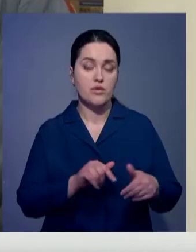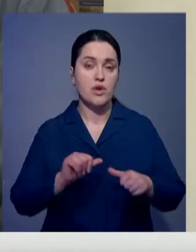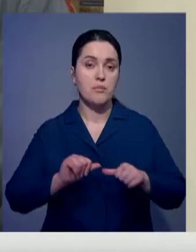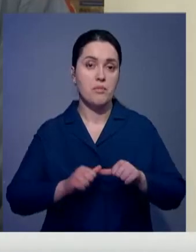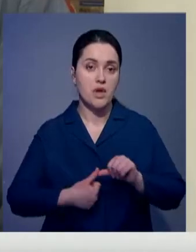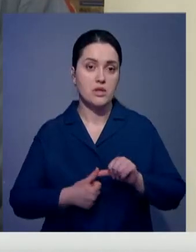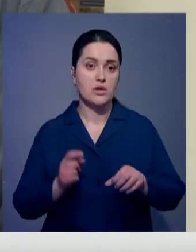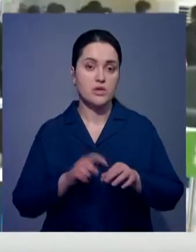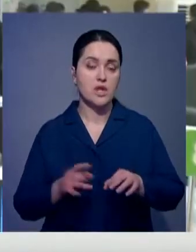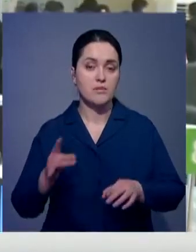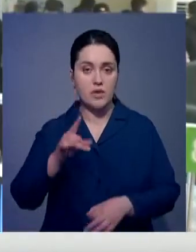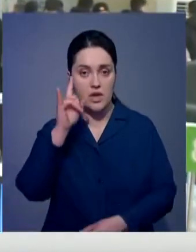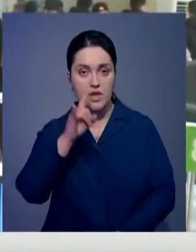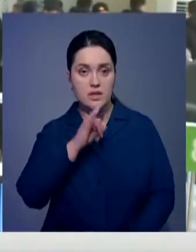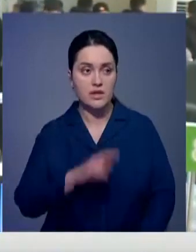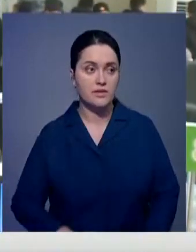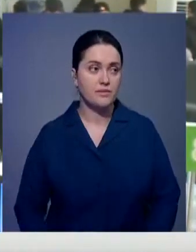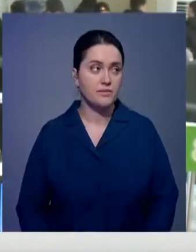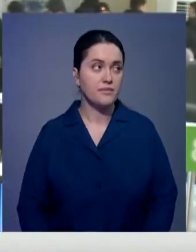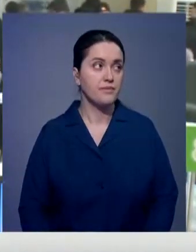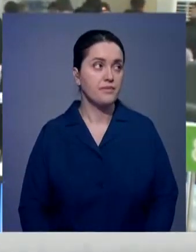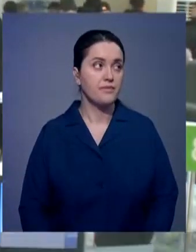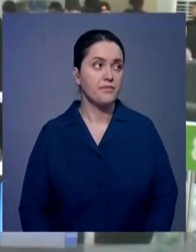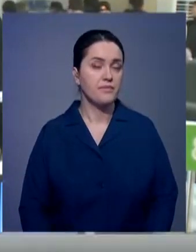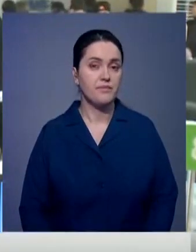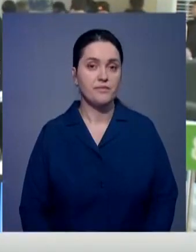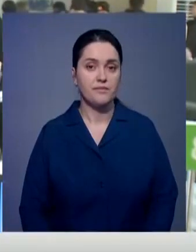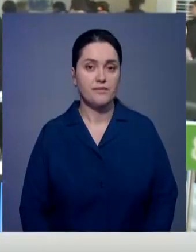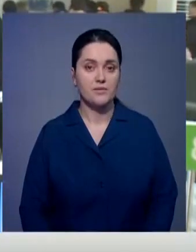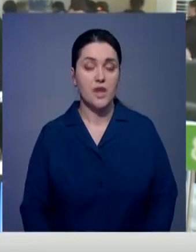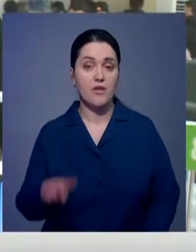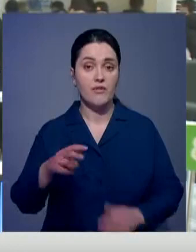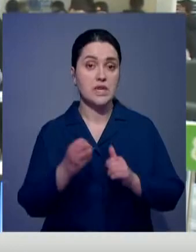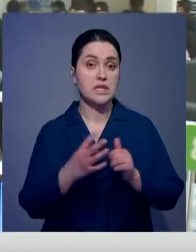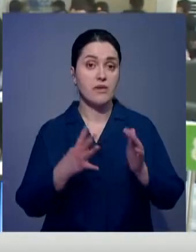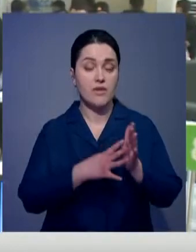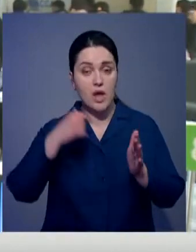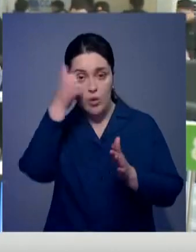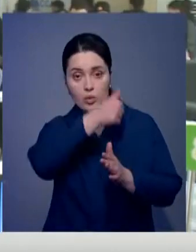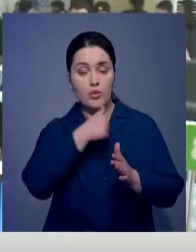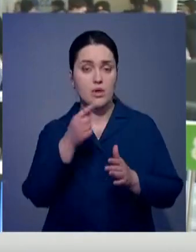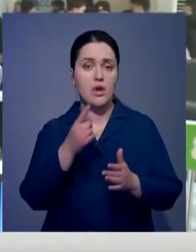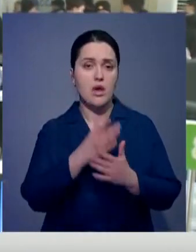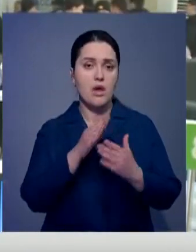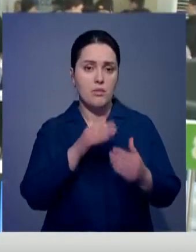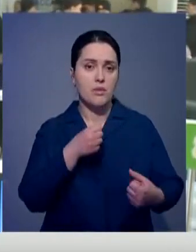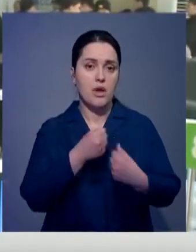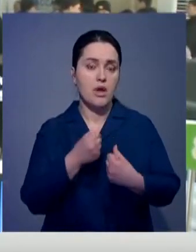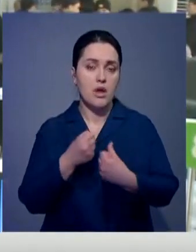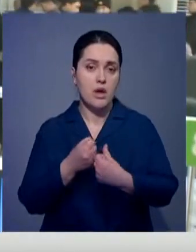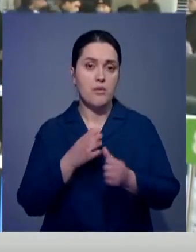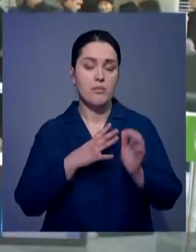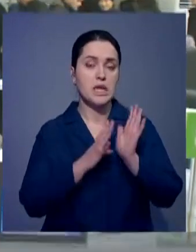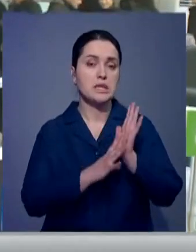учет в Республике Казахстан. По итогам 2019 года, к сожалению, с участием иностранным транспортом произошло